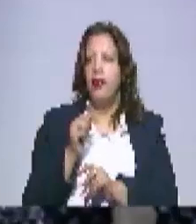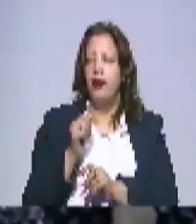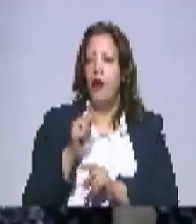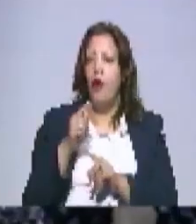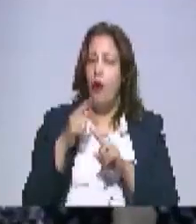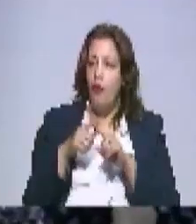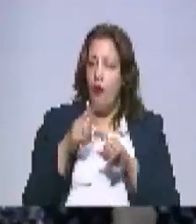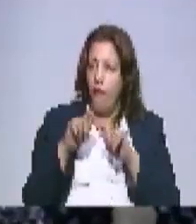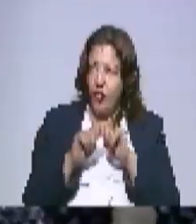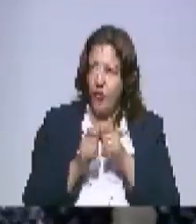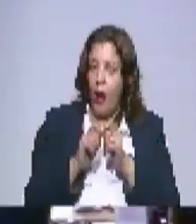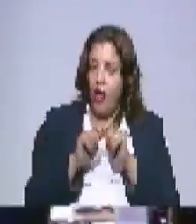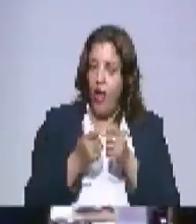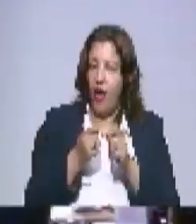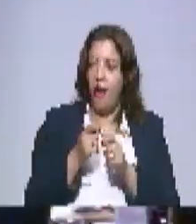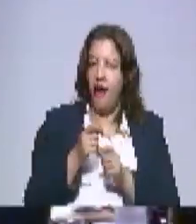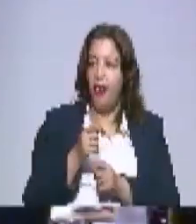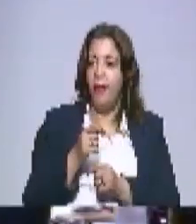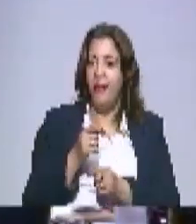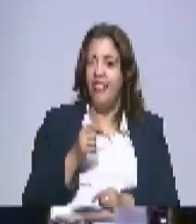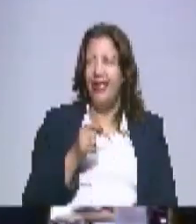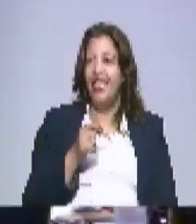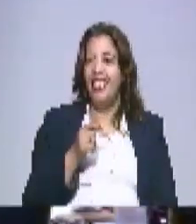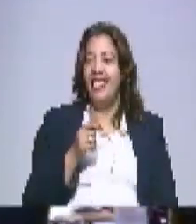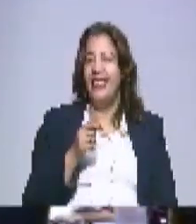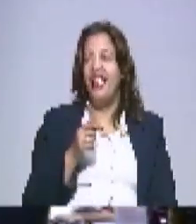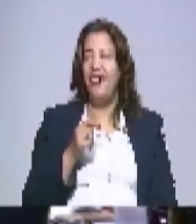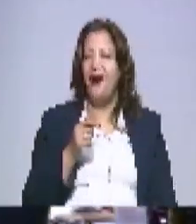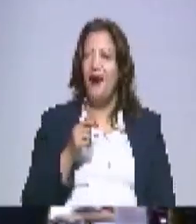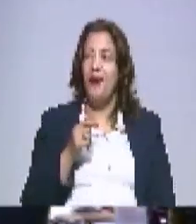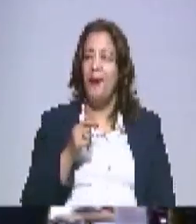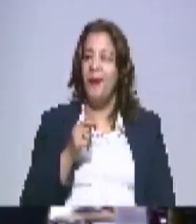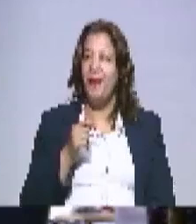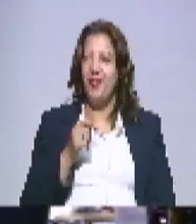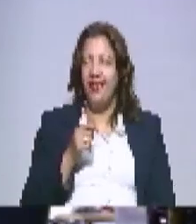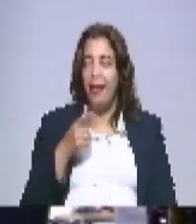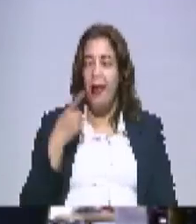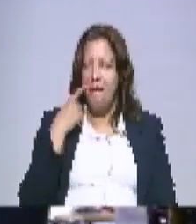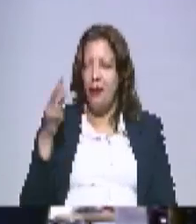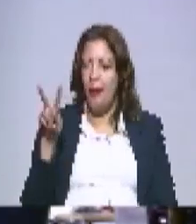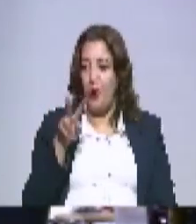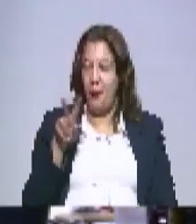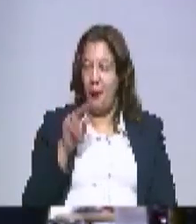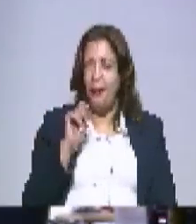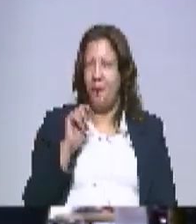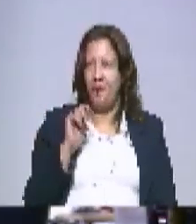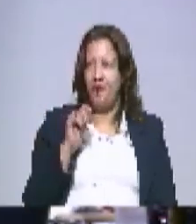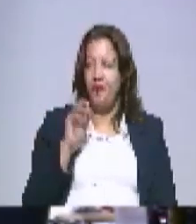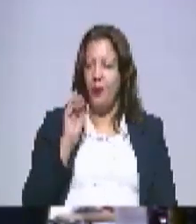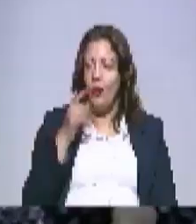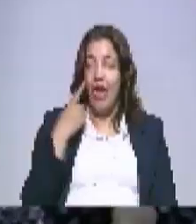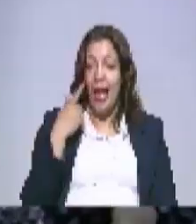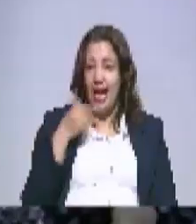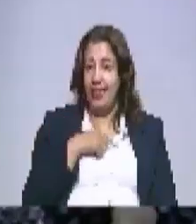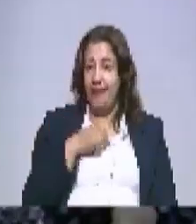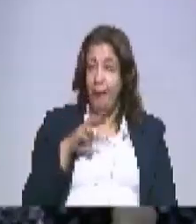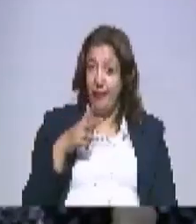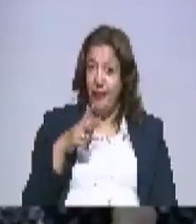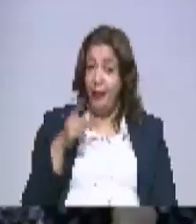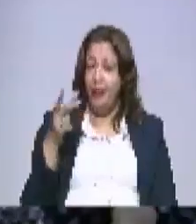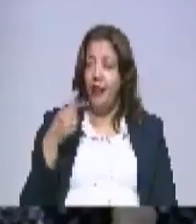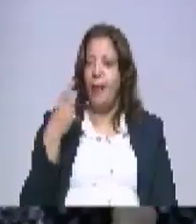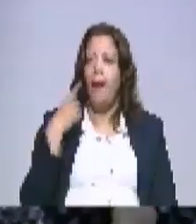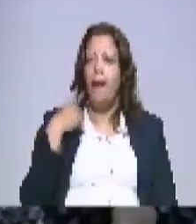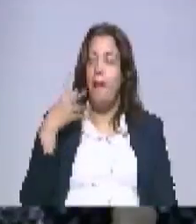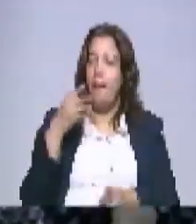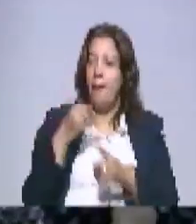وفاصوليا. بسله. لا مش بسله، هي اسمها بازلاء. طب اعمل ايه طيب؟ واحنا نقول كل بقى الاسماء والناس تختار. أيوة، كل اللي بيحب